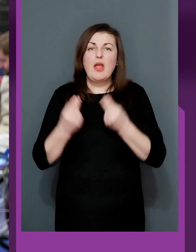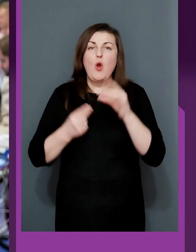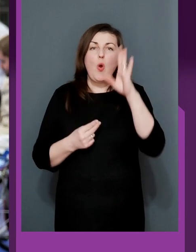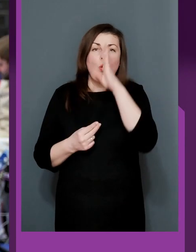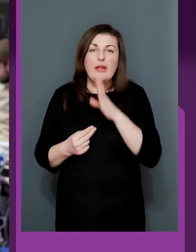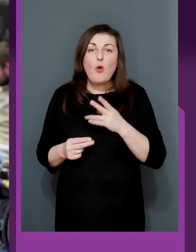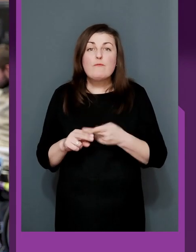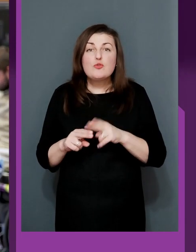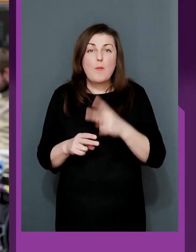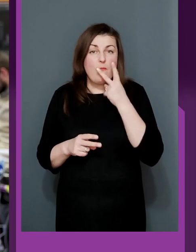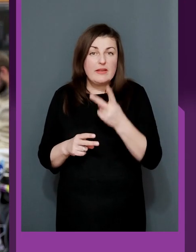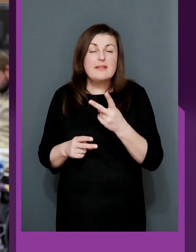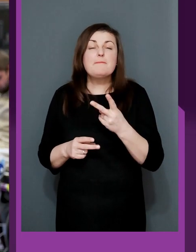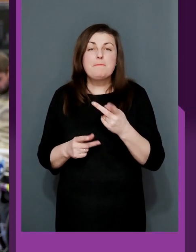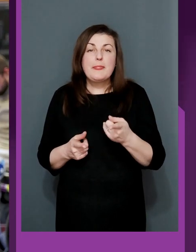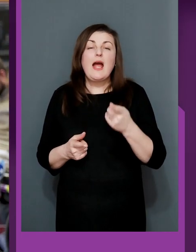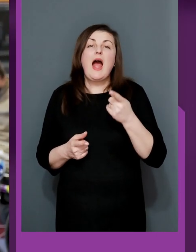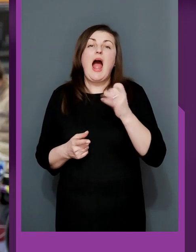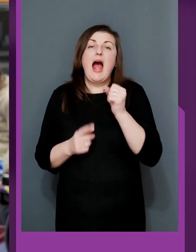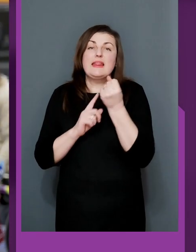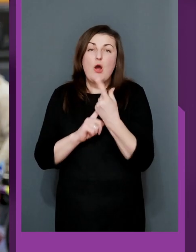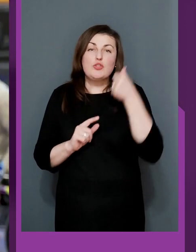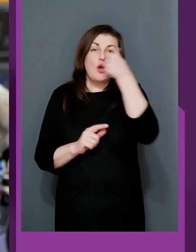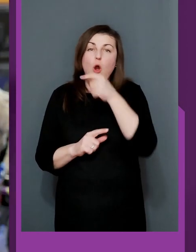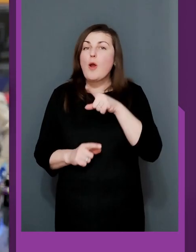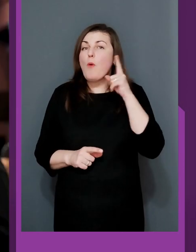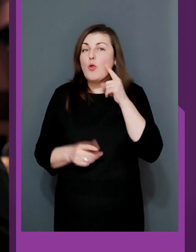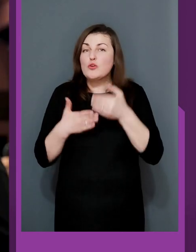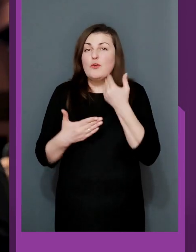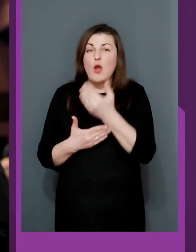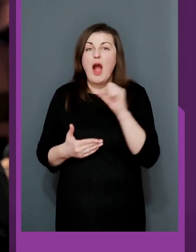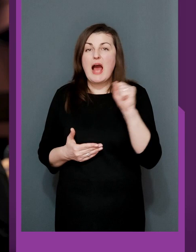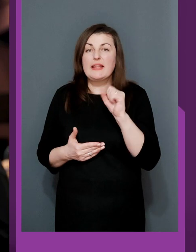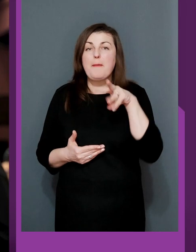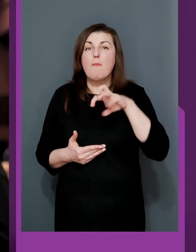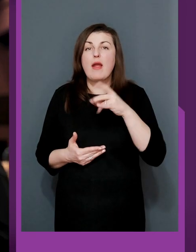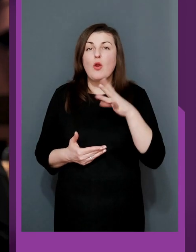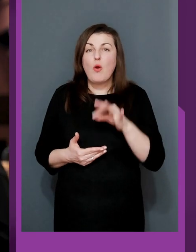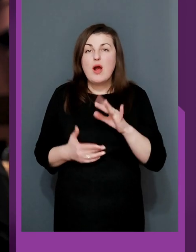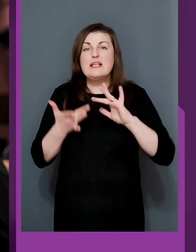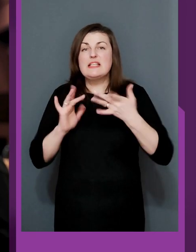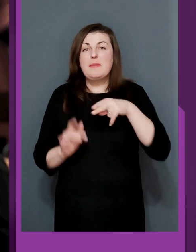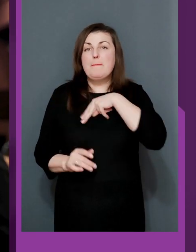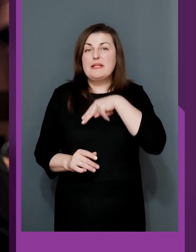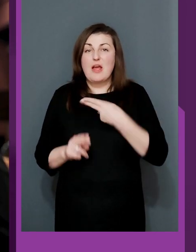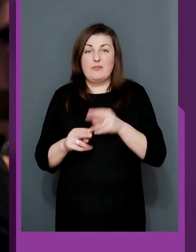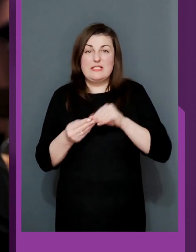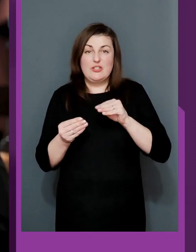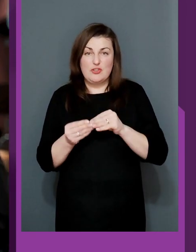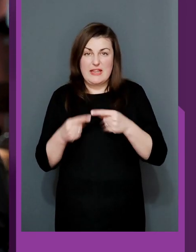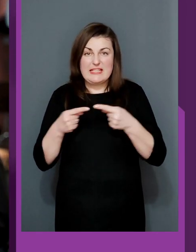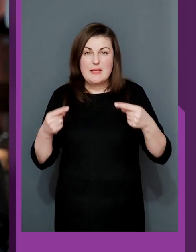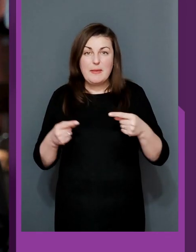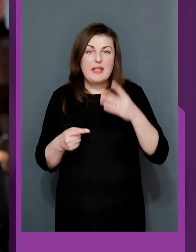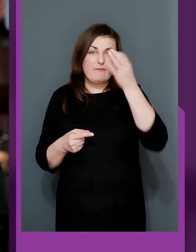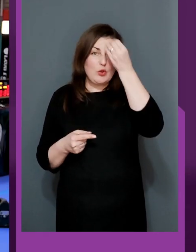ігор у Ріо У цьому виді зброю а на 11 років молодший від нього Артем Манько срібний призер у цій же